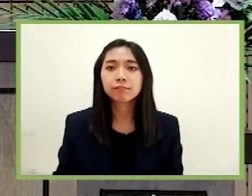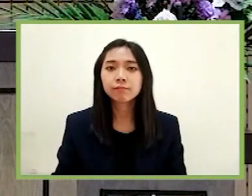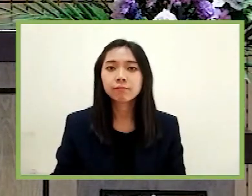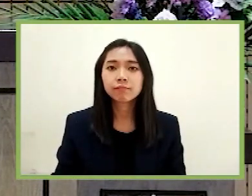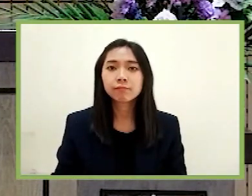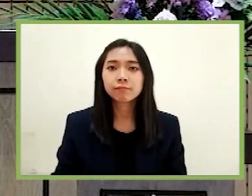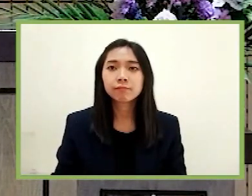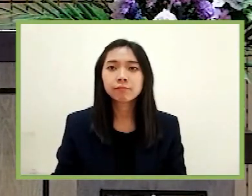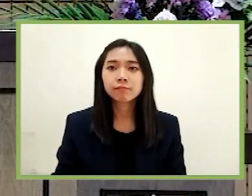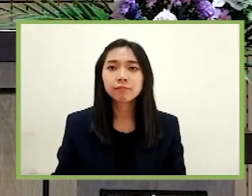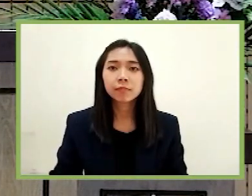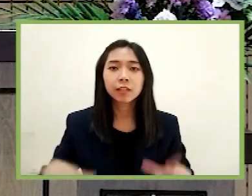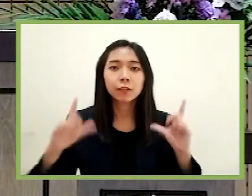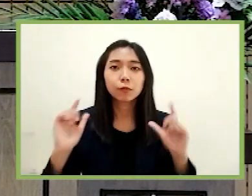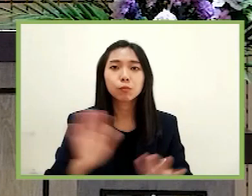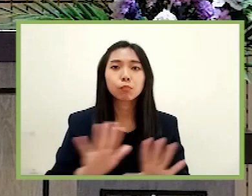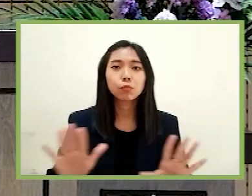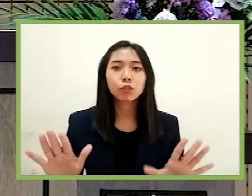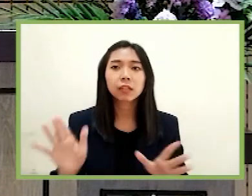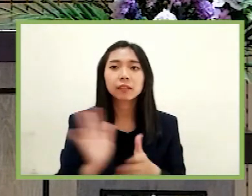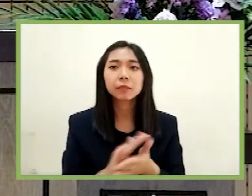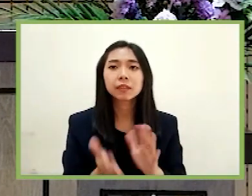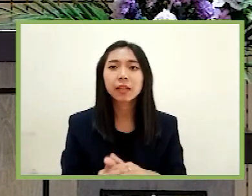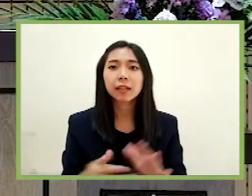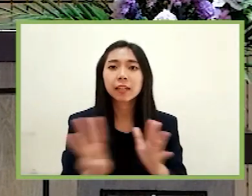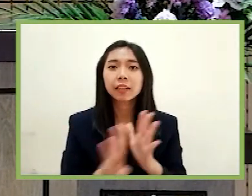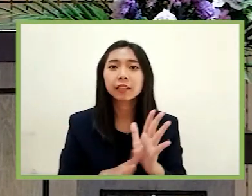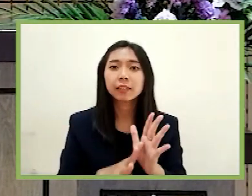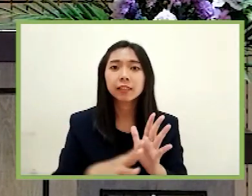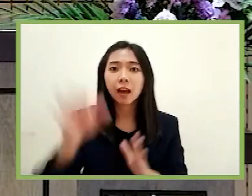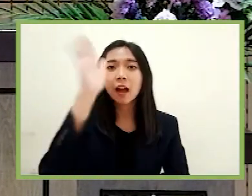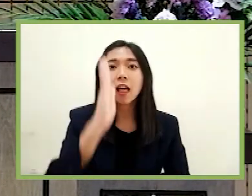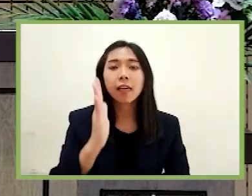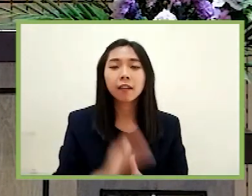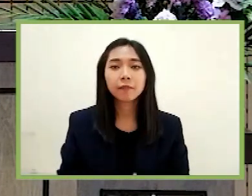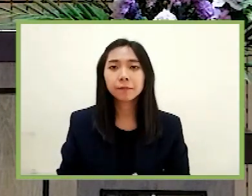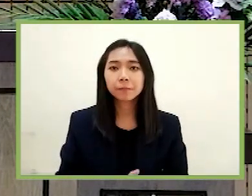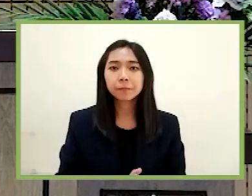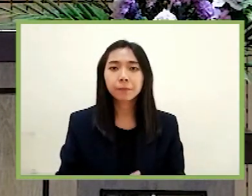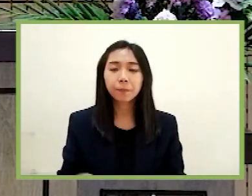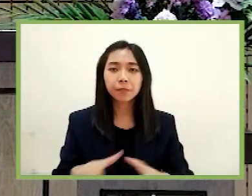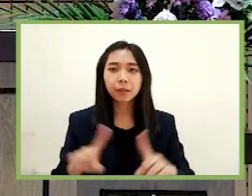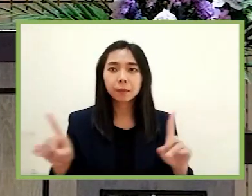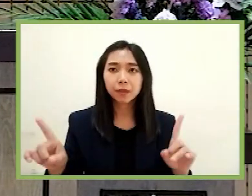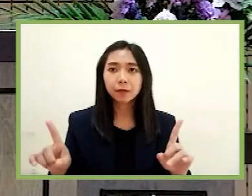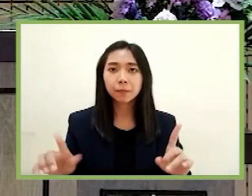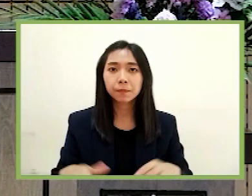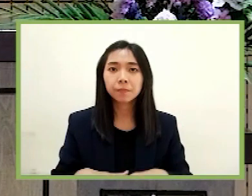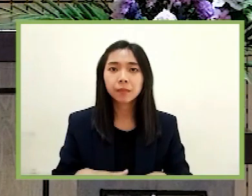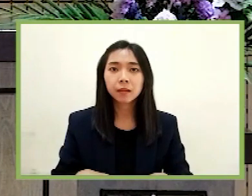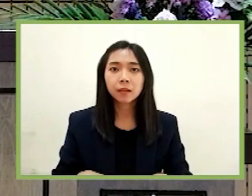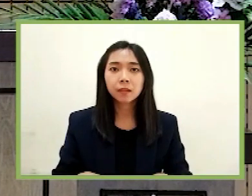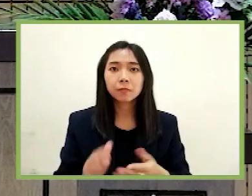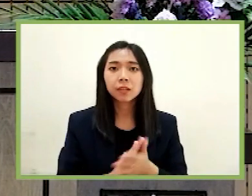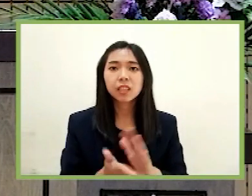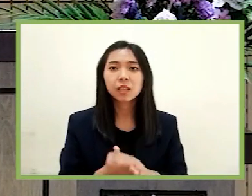dikaitkan dengan apa yang menjadi kehendak Allah Tetapi apa yang